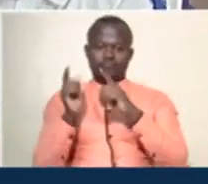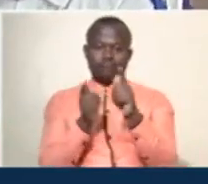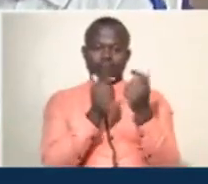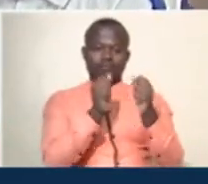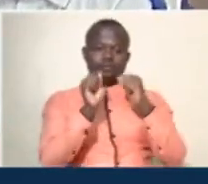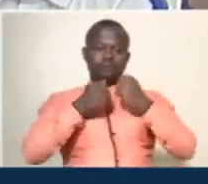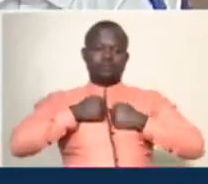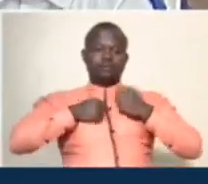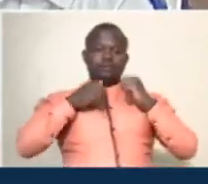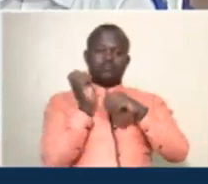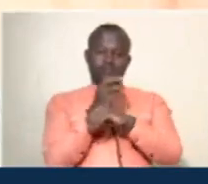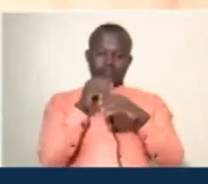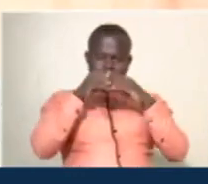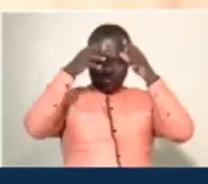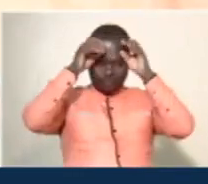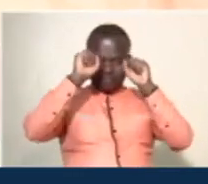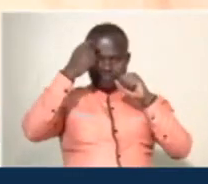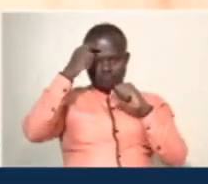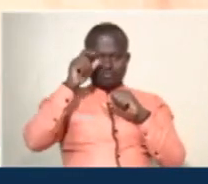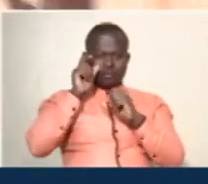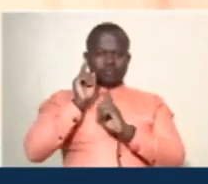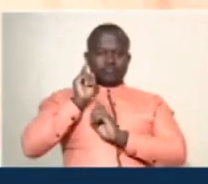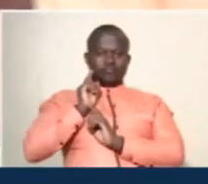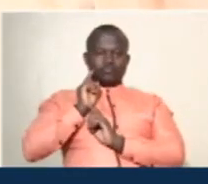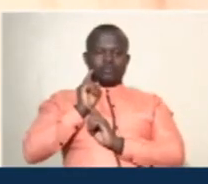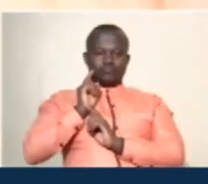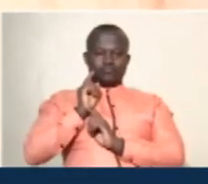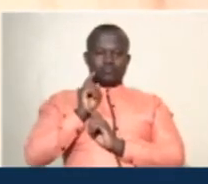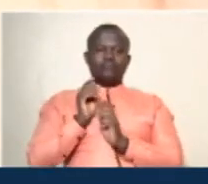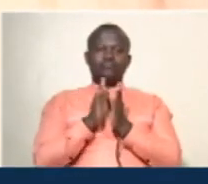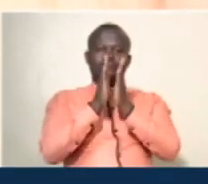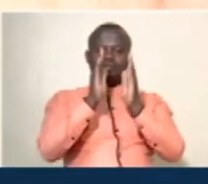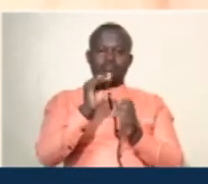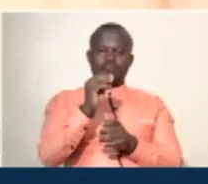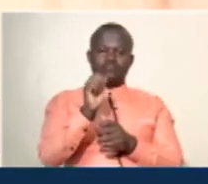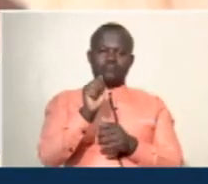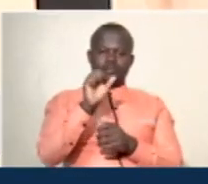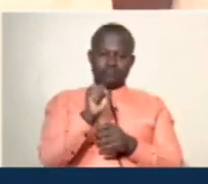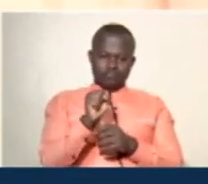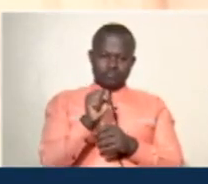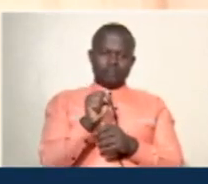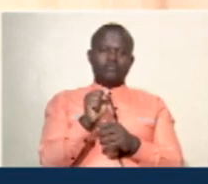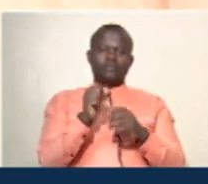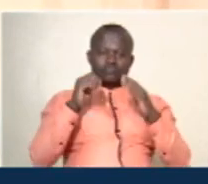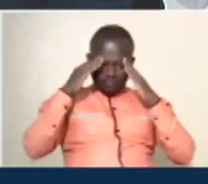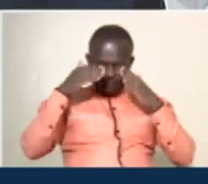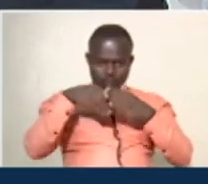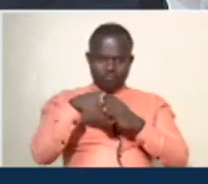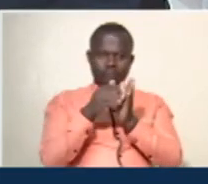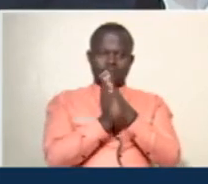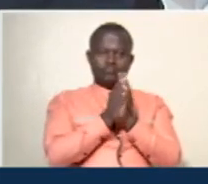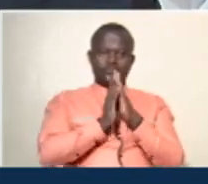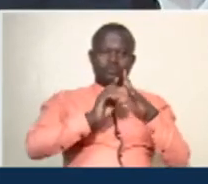Rwanda. Umujyanama wa Perezida wa Repubulika mu by'umutekano General James Kabarebe yagarutse ku mateka y'ubuhunzi